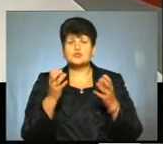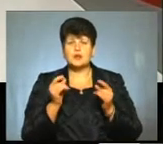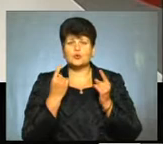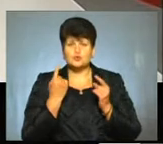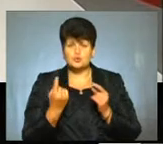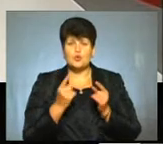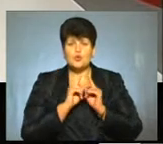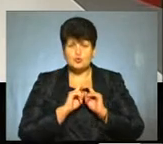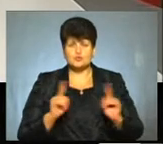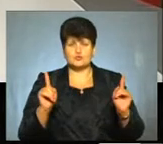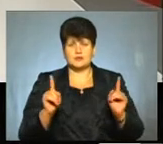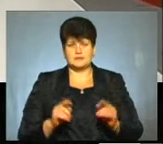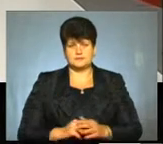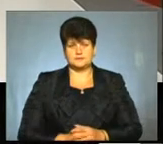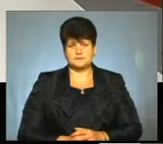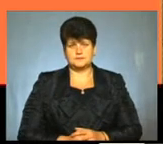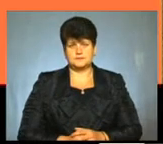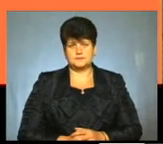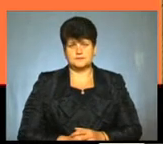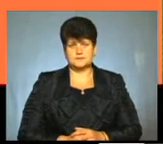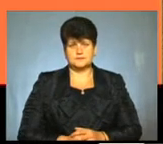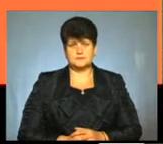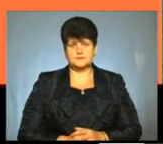одну особливість цьогорічного громадського бюджету.